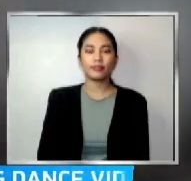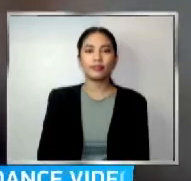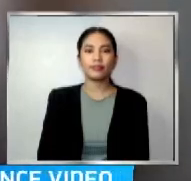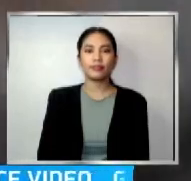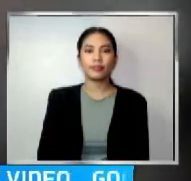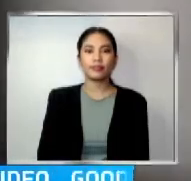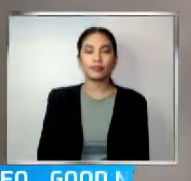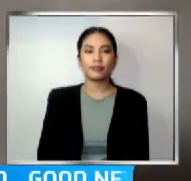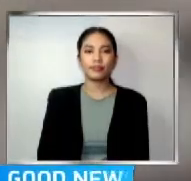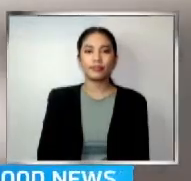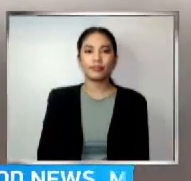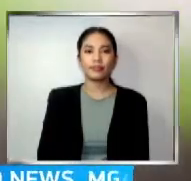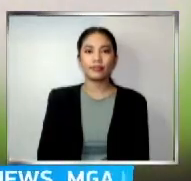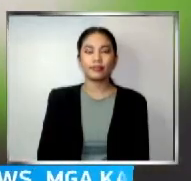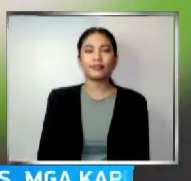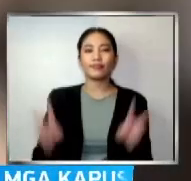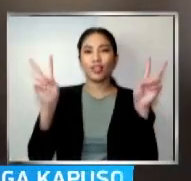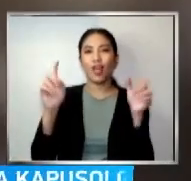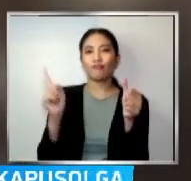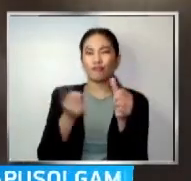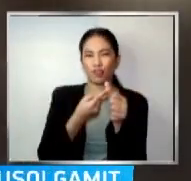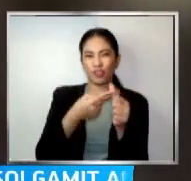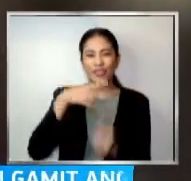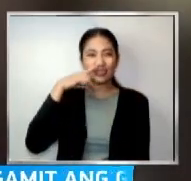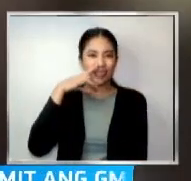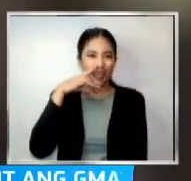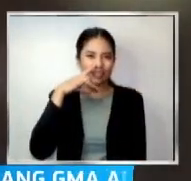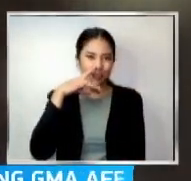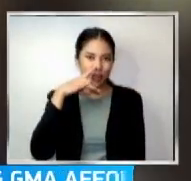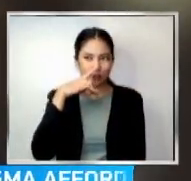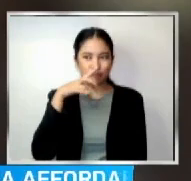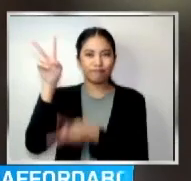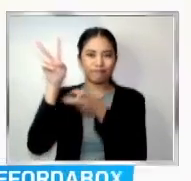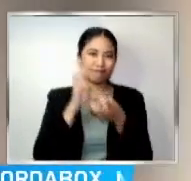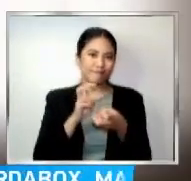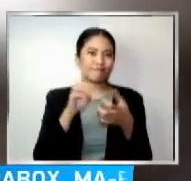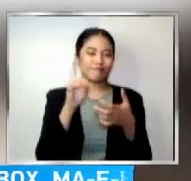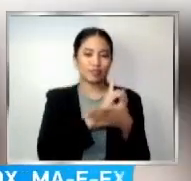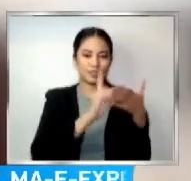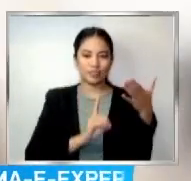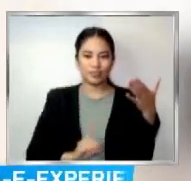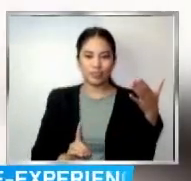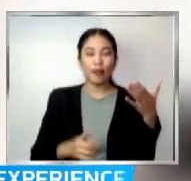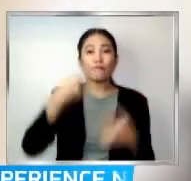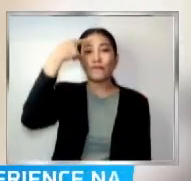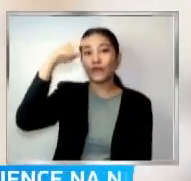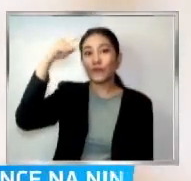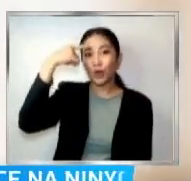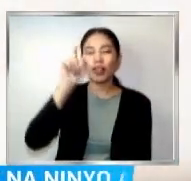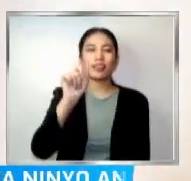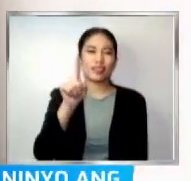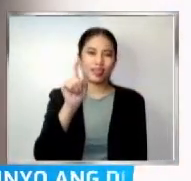First Yaya ang napiling theme ng batang si Marina Jerica Soliman o Ina para sa kanyang 11th birthday.